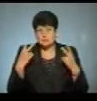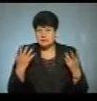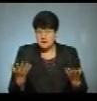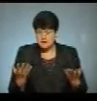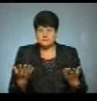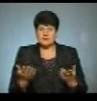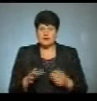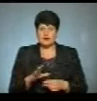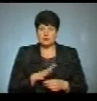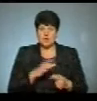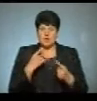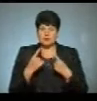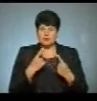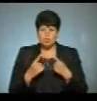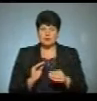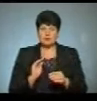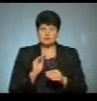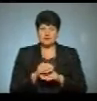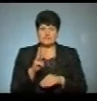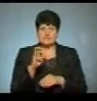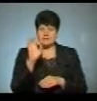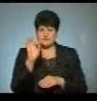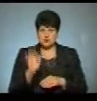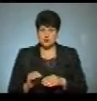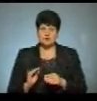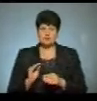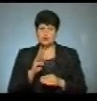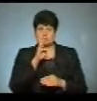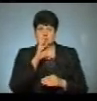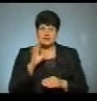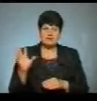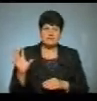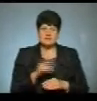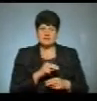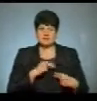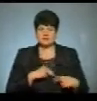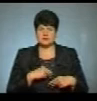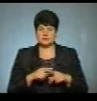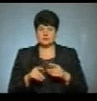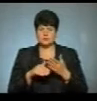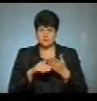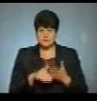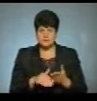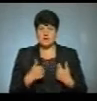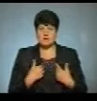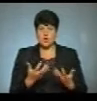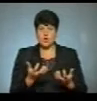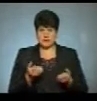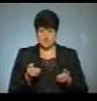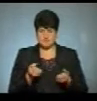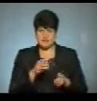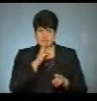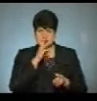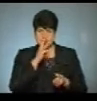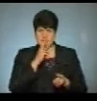про надбавку 300% до зарплати всім працівникам швидкої. Проте ми отримали